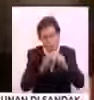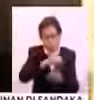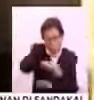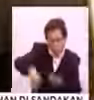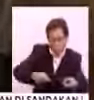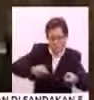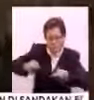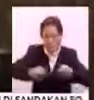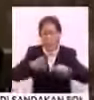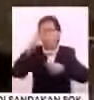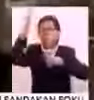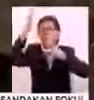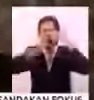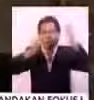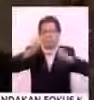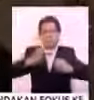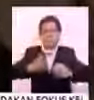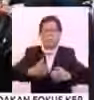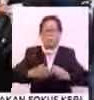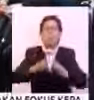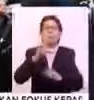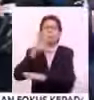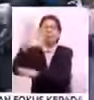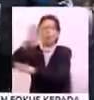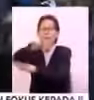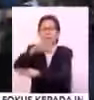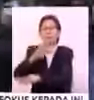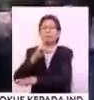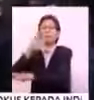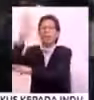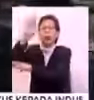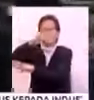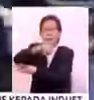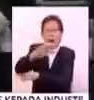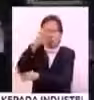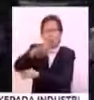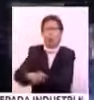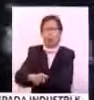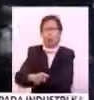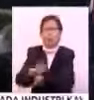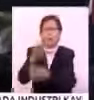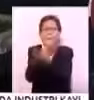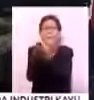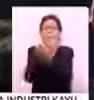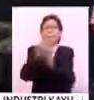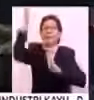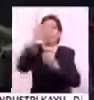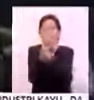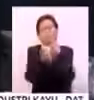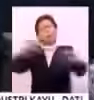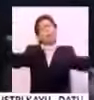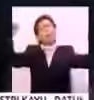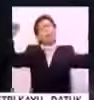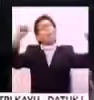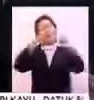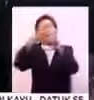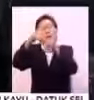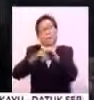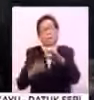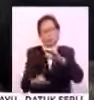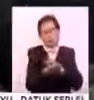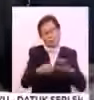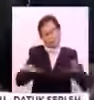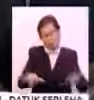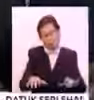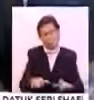alih pemerintahan negara, jelas manifesto Pakatan Harapan PH untuk membebaskan Malaysia dari gejala rasuah